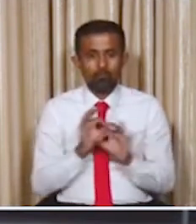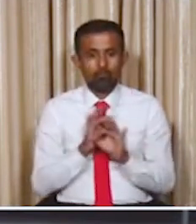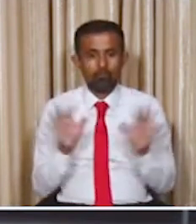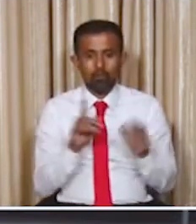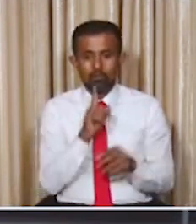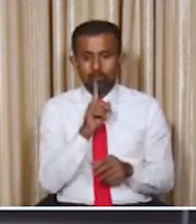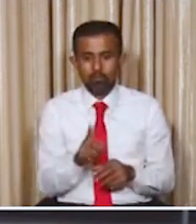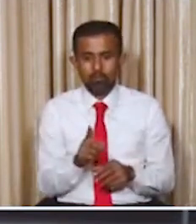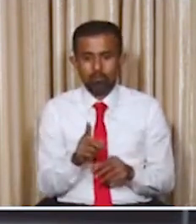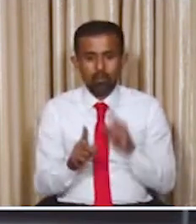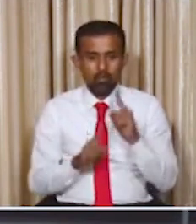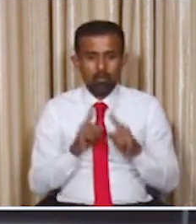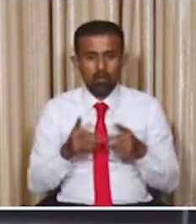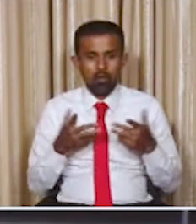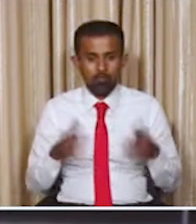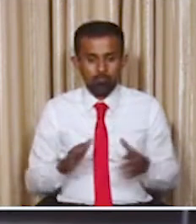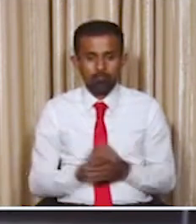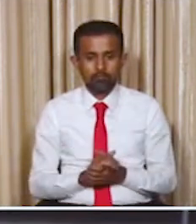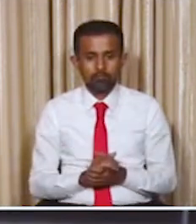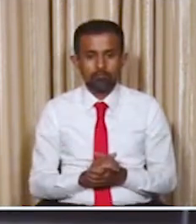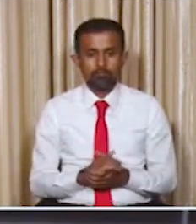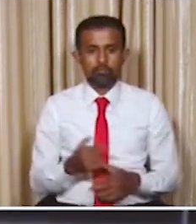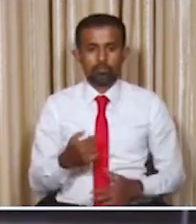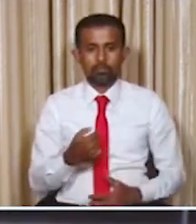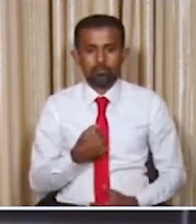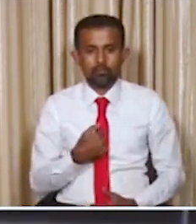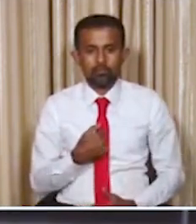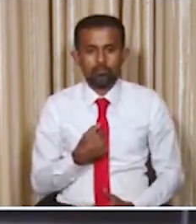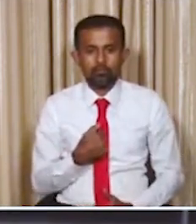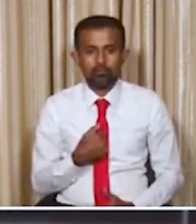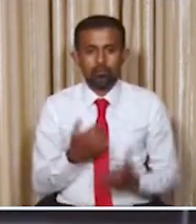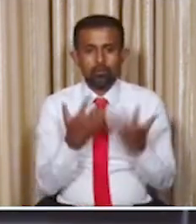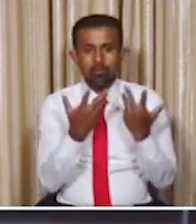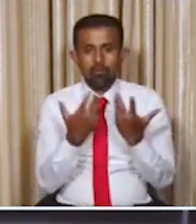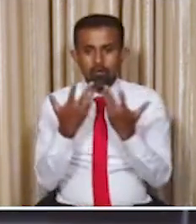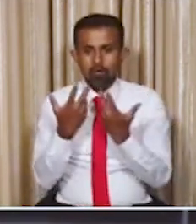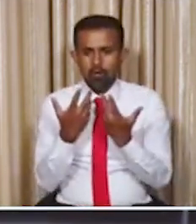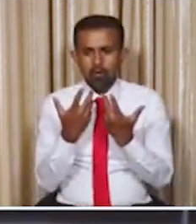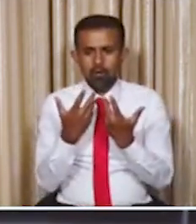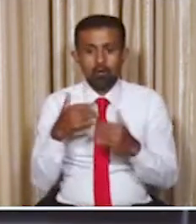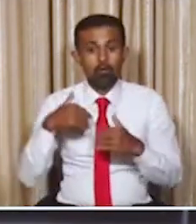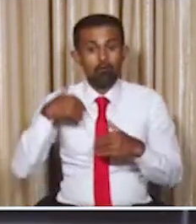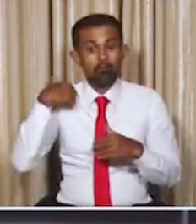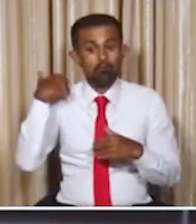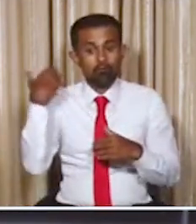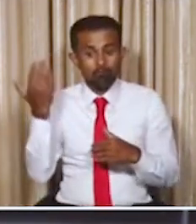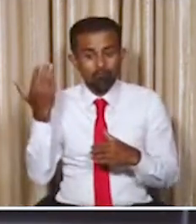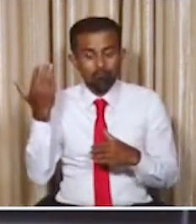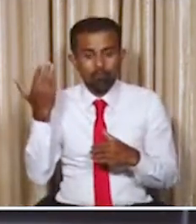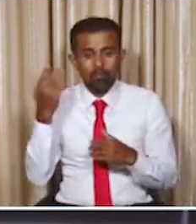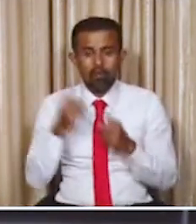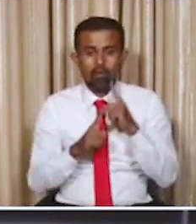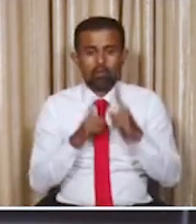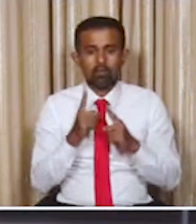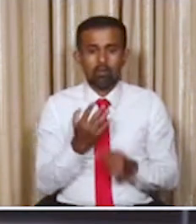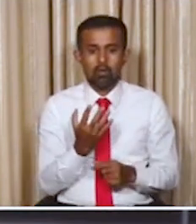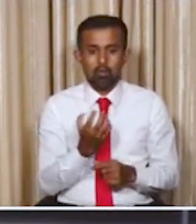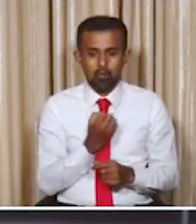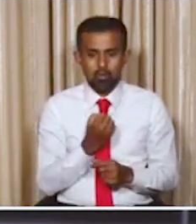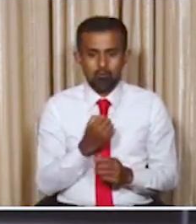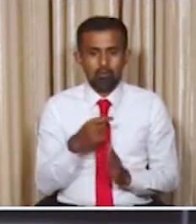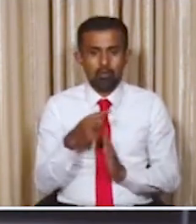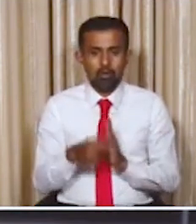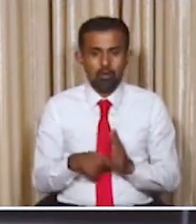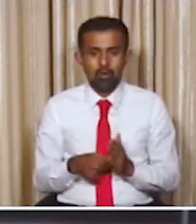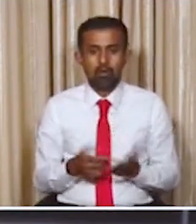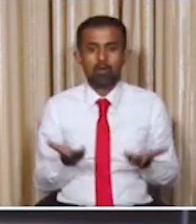කළා කතා කරා. හැබැයි මට ඇත්තටම සංඛ්‍යා ලේඛන වලට වැඩි එහා ගිය දෙයක් ගැන කතා කරන්න අවශ්‍යයි මේ රටට වෙලා